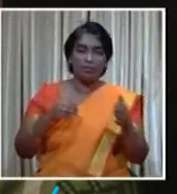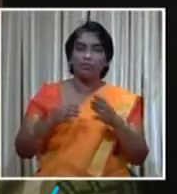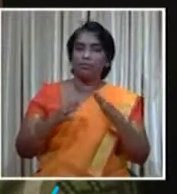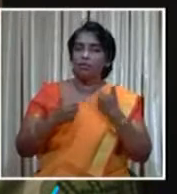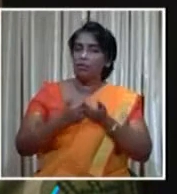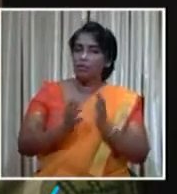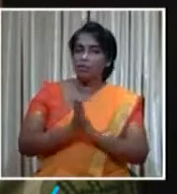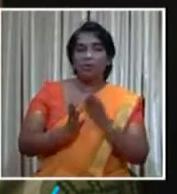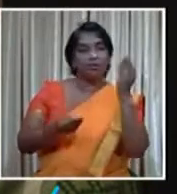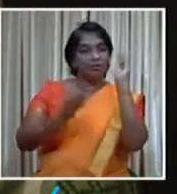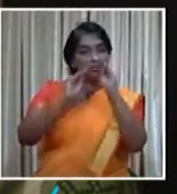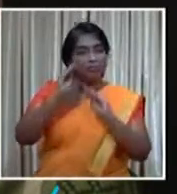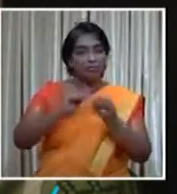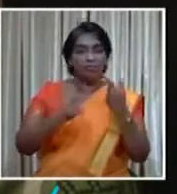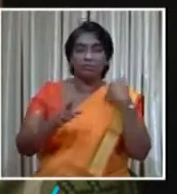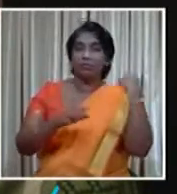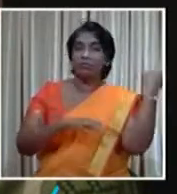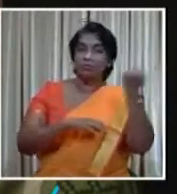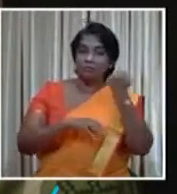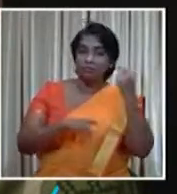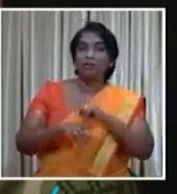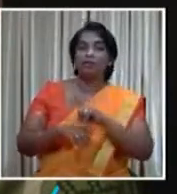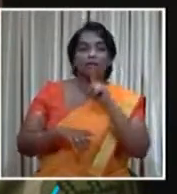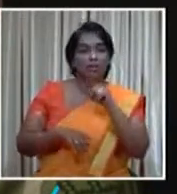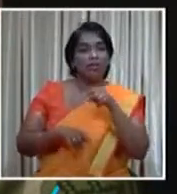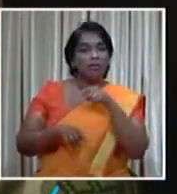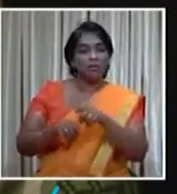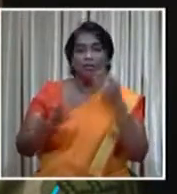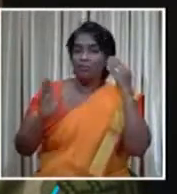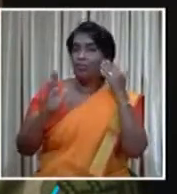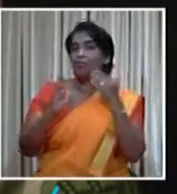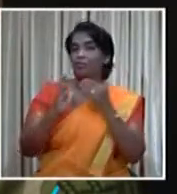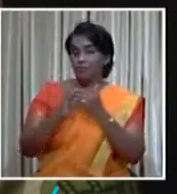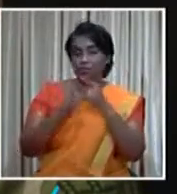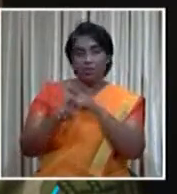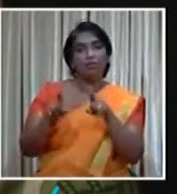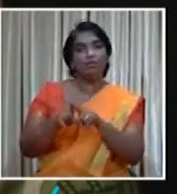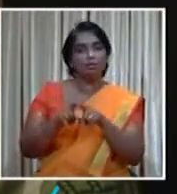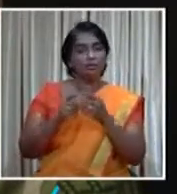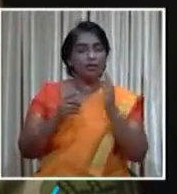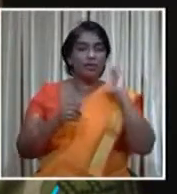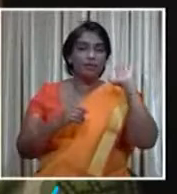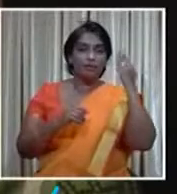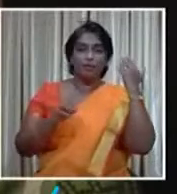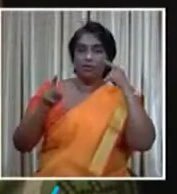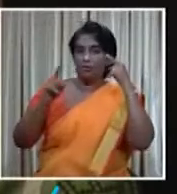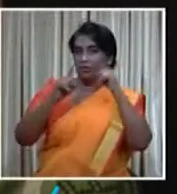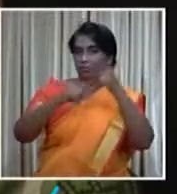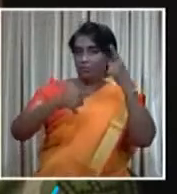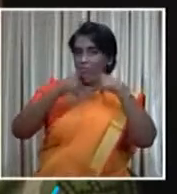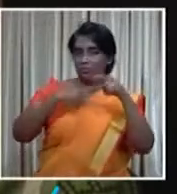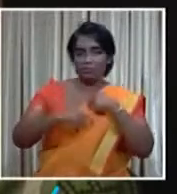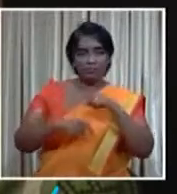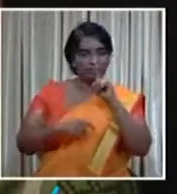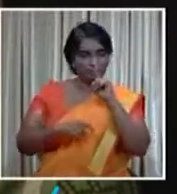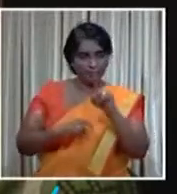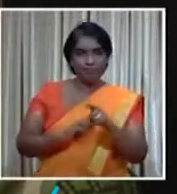ස්වකීය අයවැය යෝජනා ඉදිරිපත් කරන විට මෙම කාරණය පිළිබඳව සුවිශේෂී සැලකිල්ලක් දක්වා